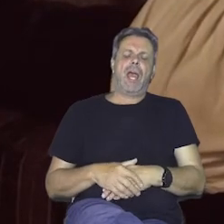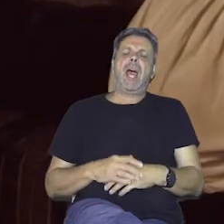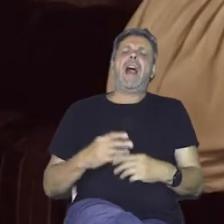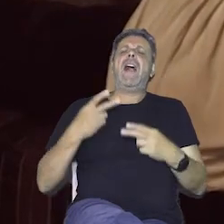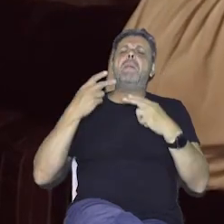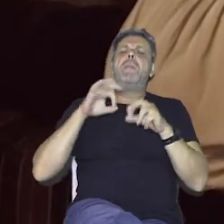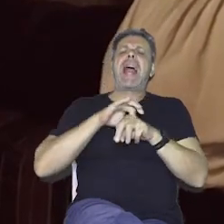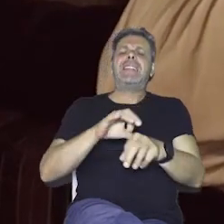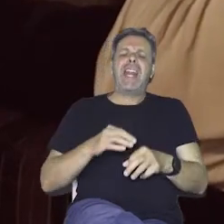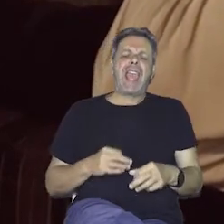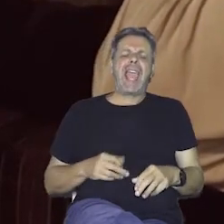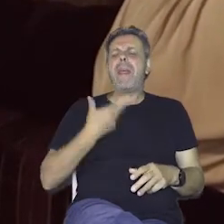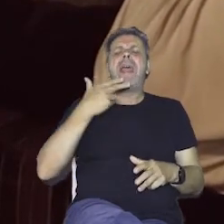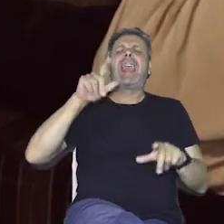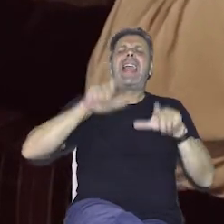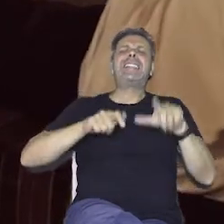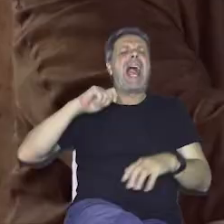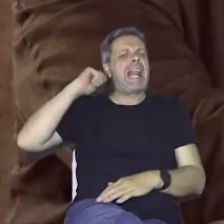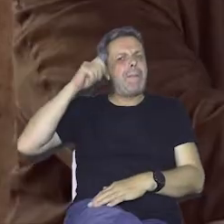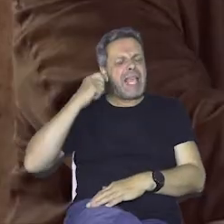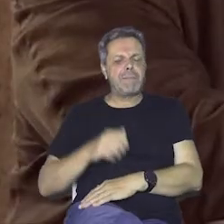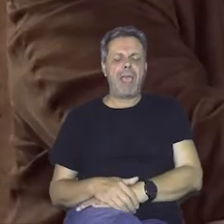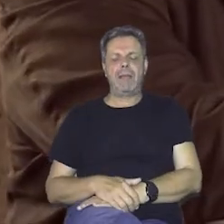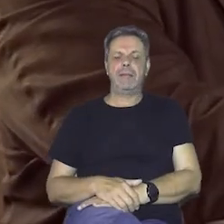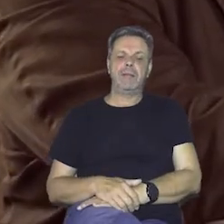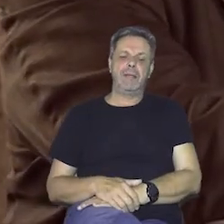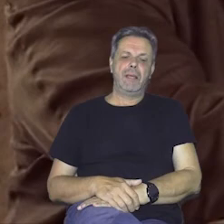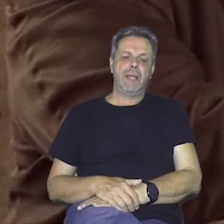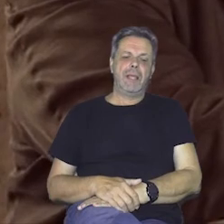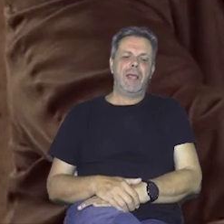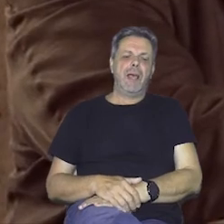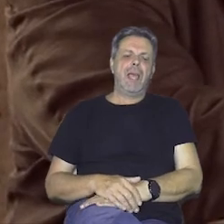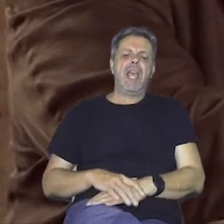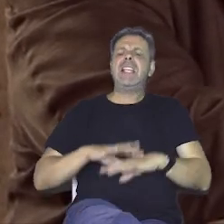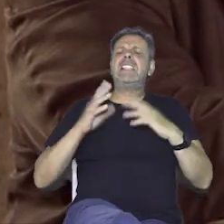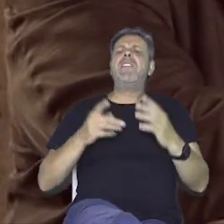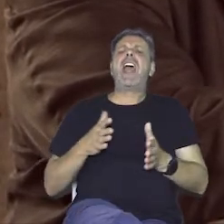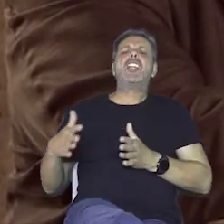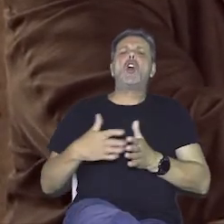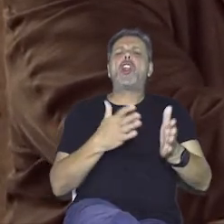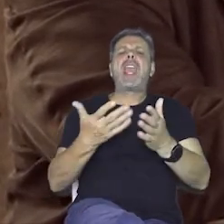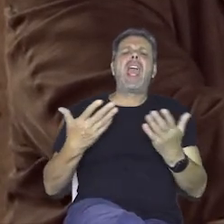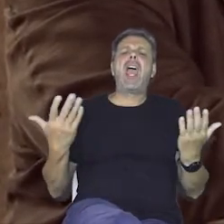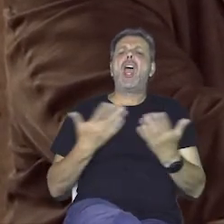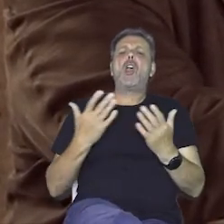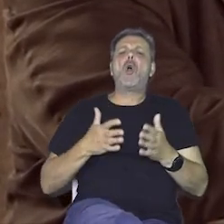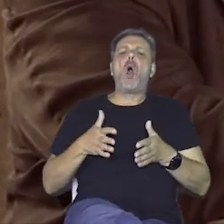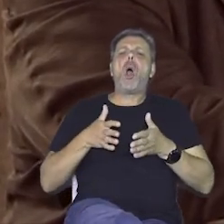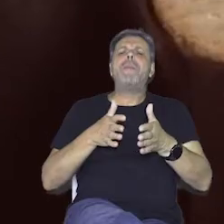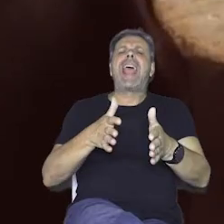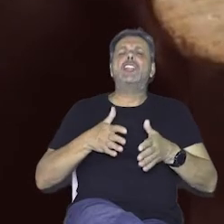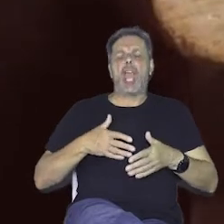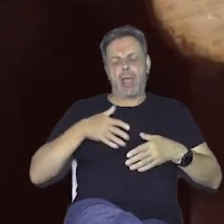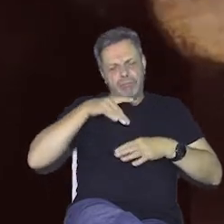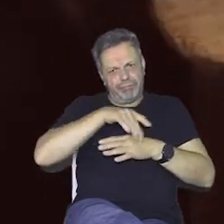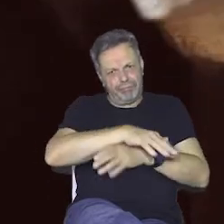Pratile ga neke stare pjesme, sve do rijeke kojom teče tuga.